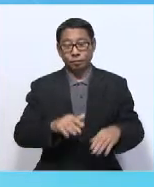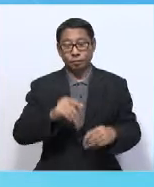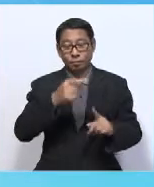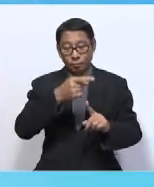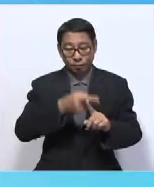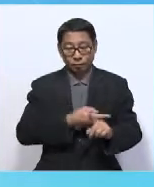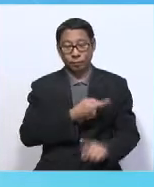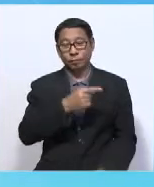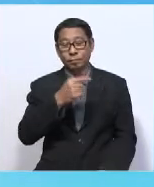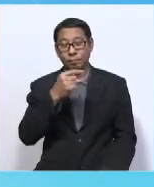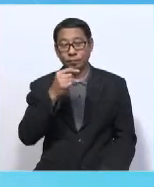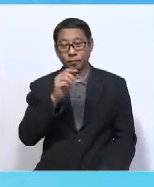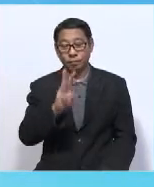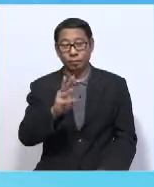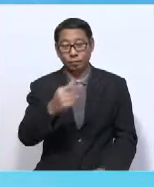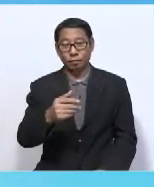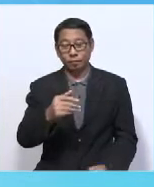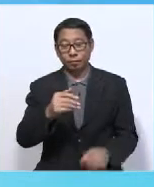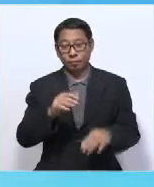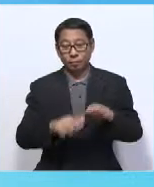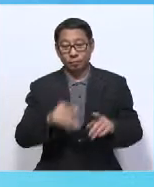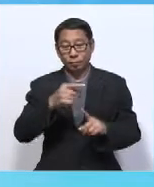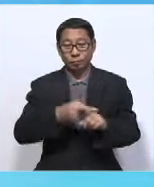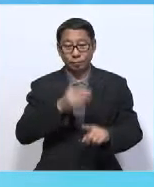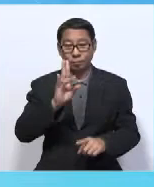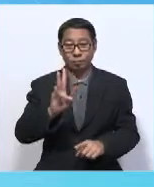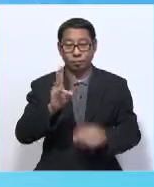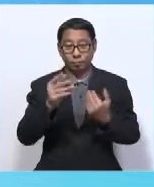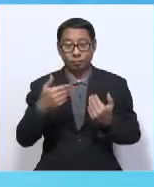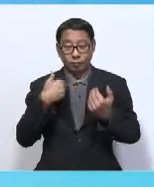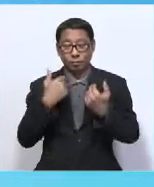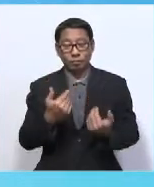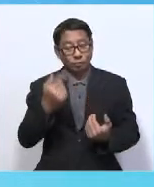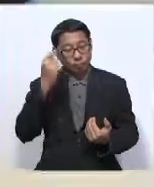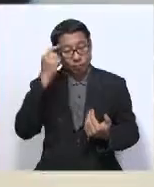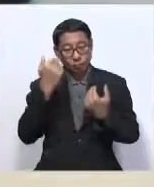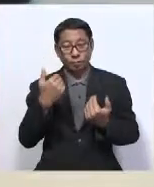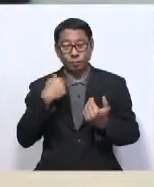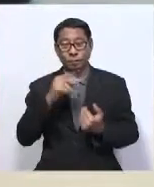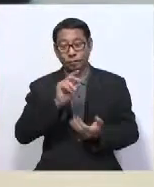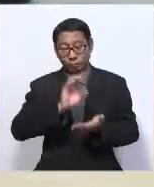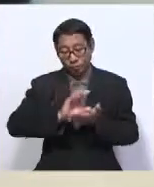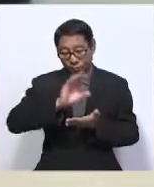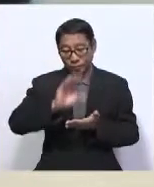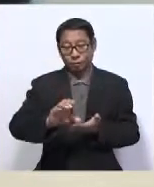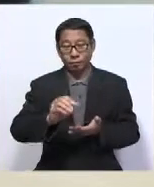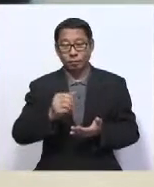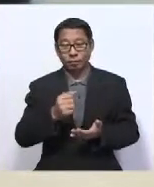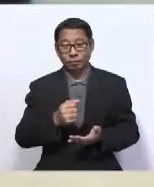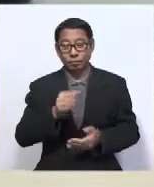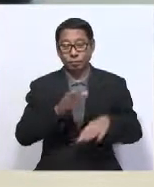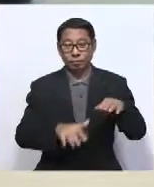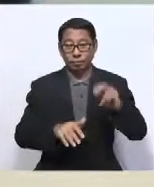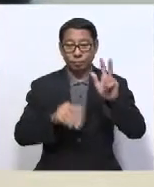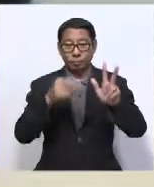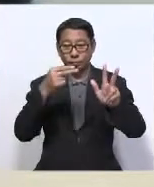ดือนมิถุนายนนี้หรือว่าประมาณต้นเดือนกรกฎาคมค่ะแต่ว่าระหว่างนี้ก็จะใช้เงินกองทุนน้ำมันเชื้อเพลิงที่มีอยู่ประ